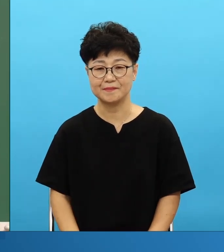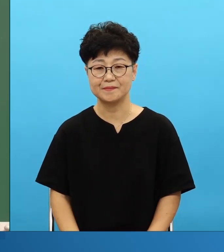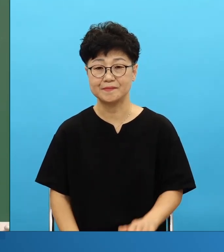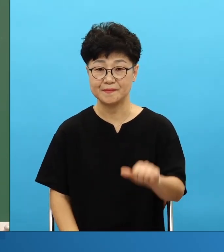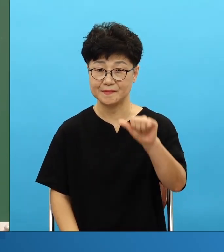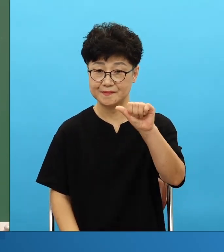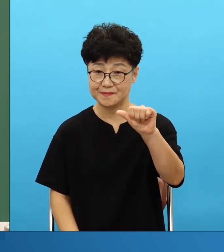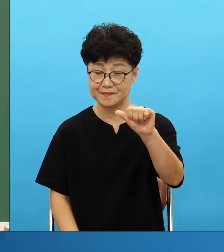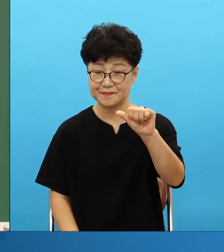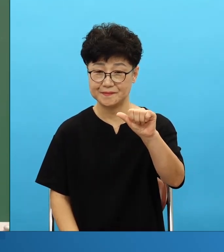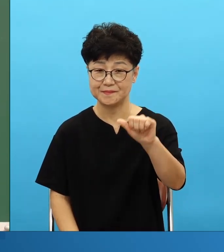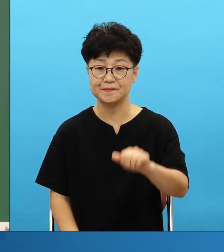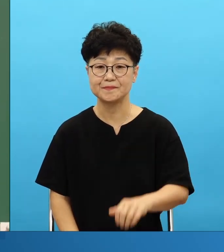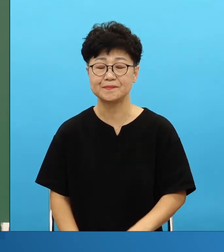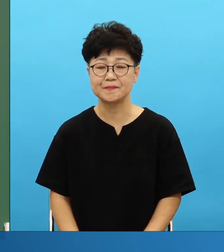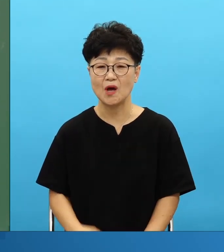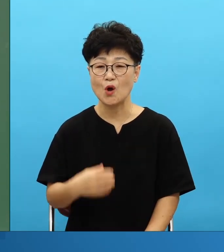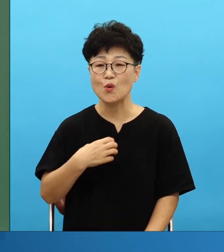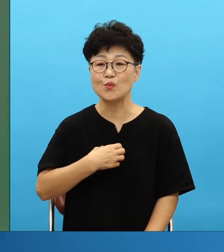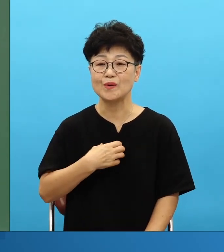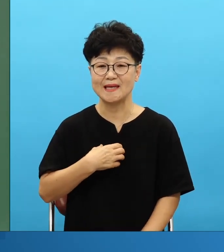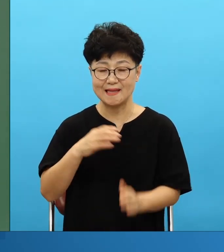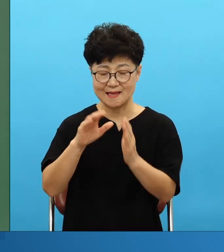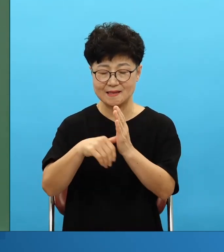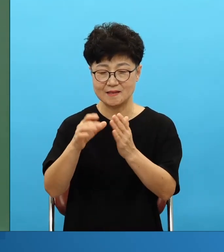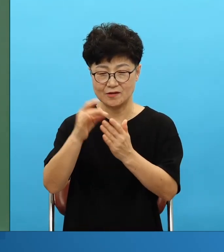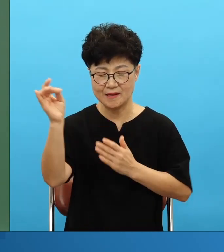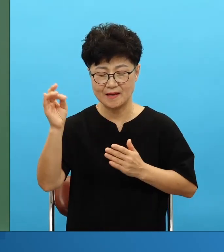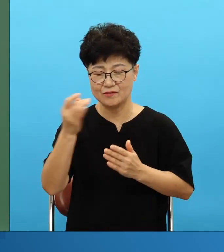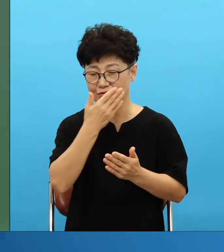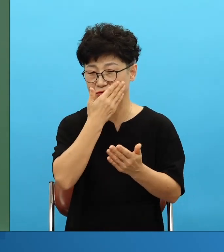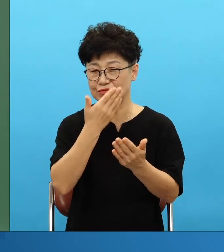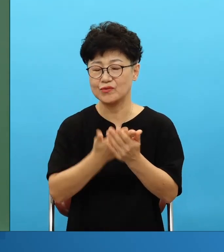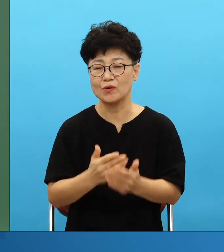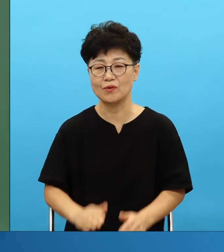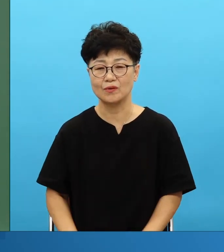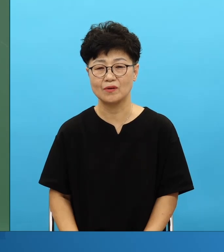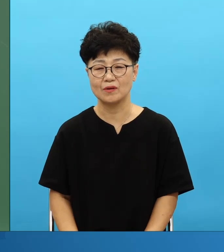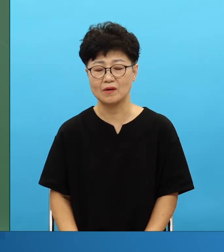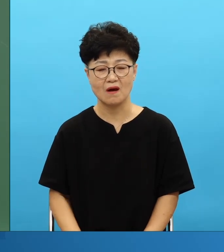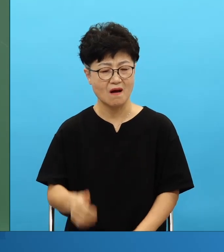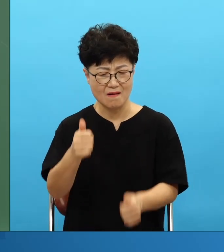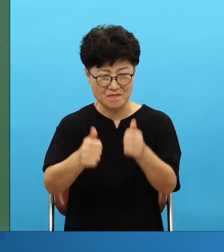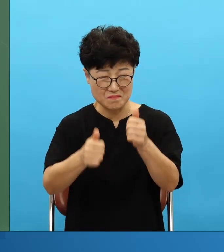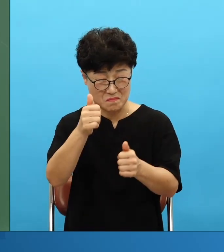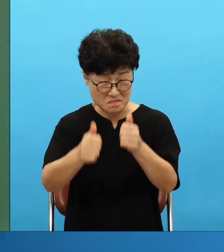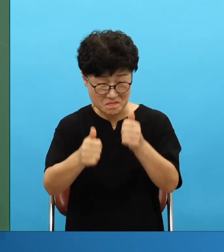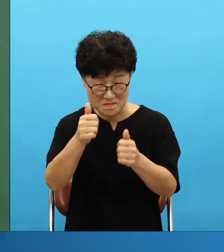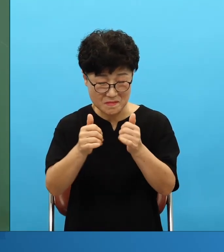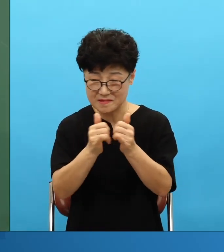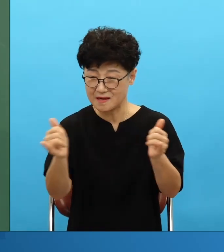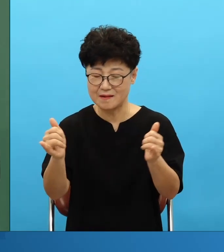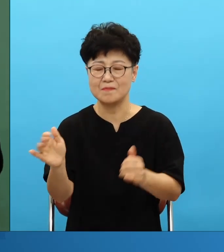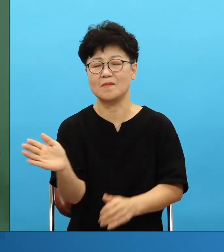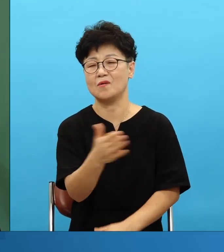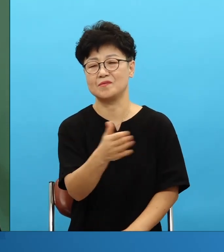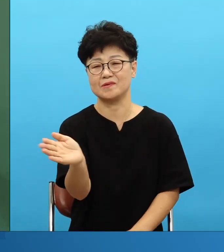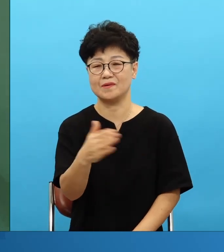위기 쪽을 선택을 합니다. You have to choose the crises. 저기는 경쟁자가 없어요. Because there are no competitors there. 그리고